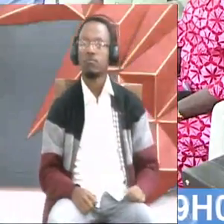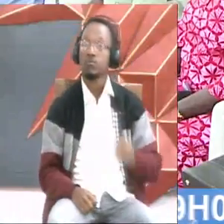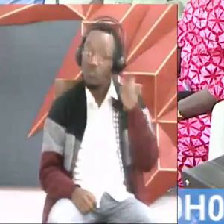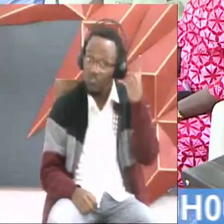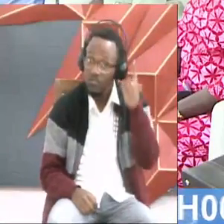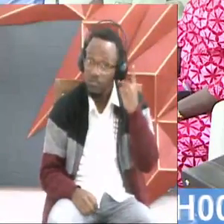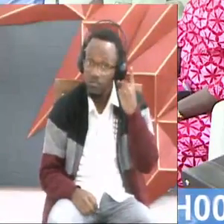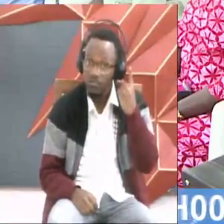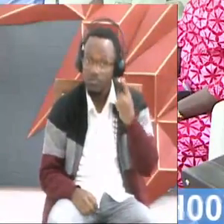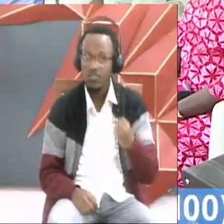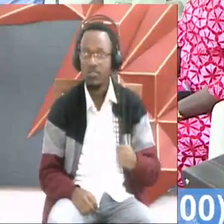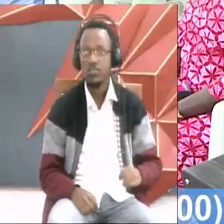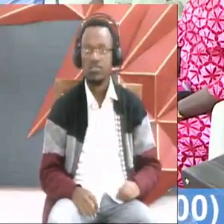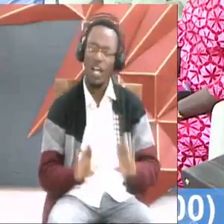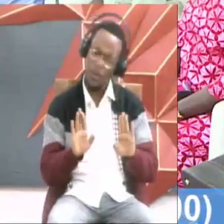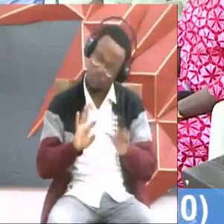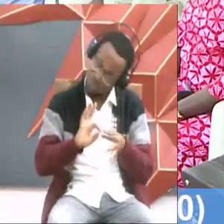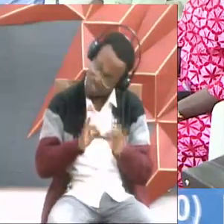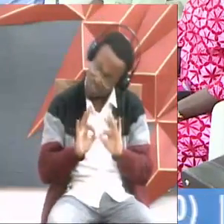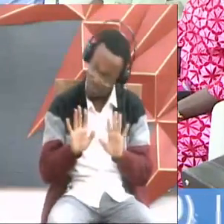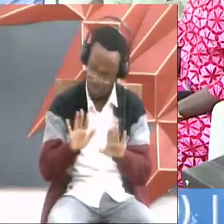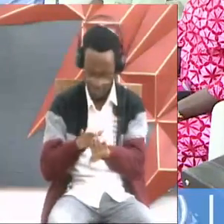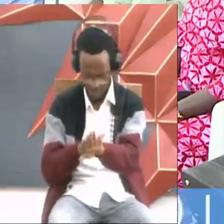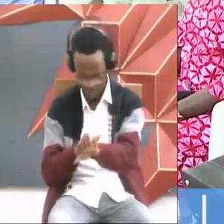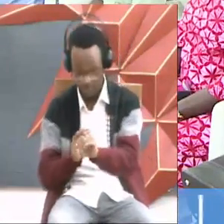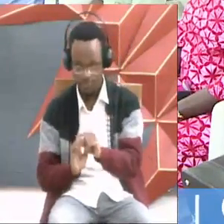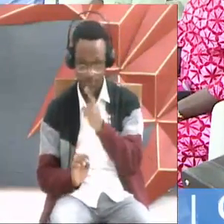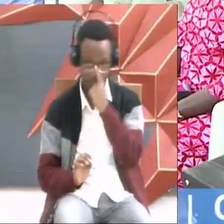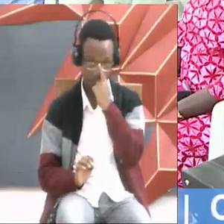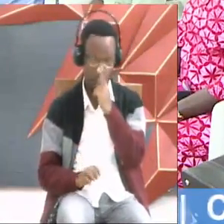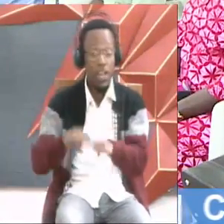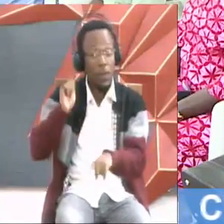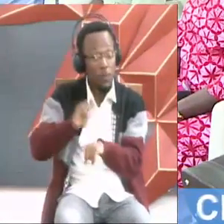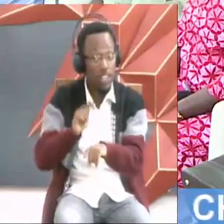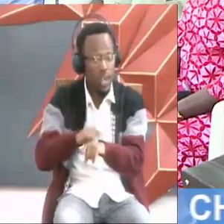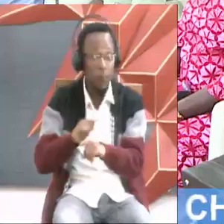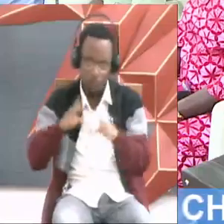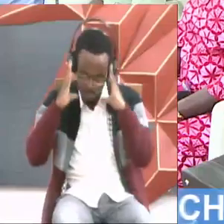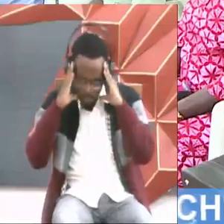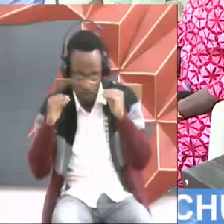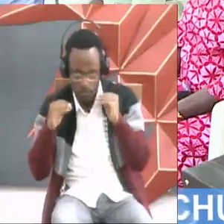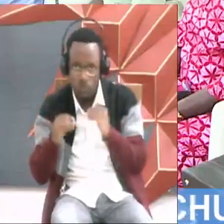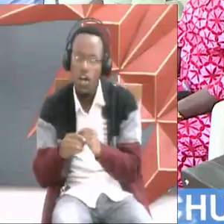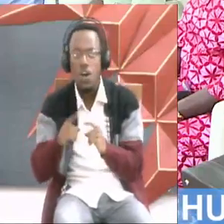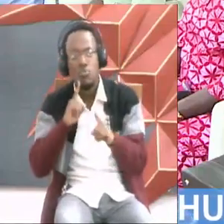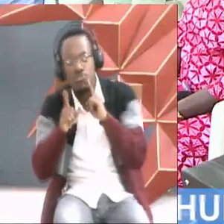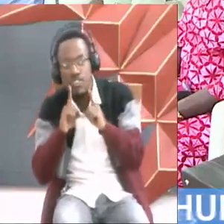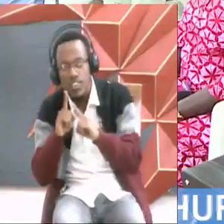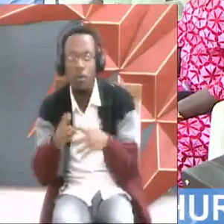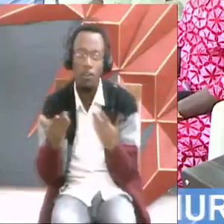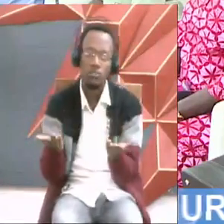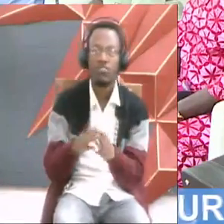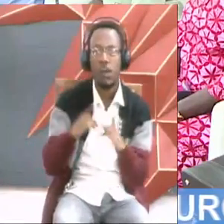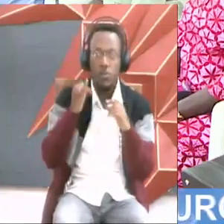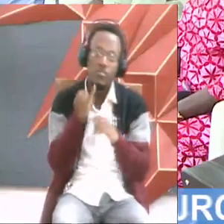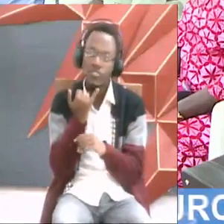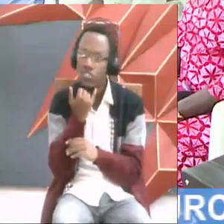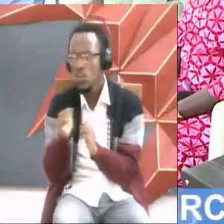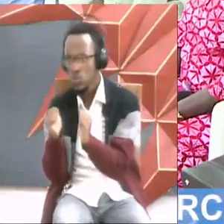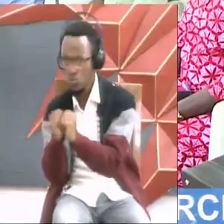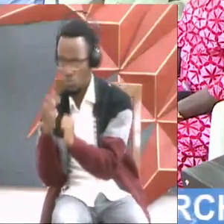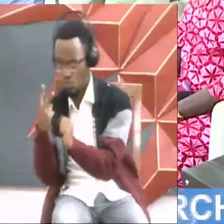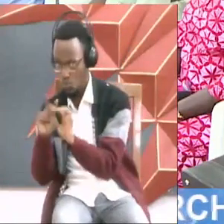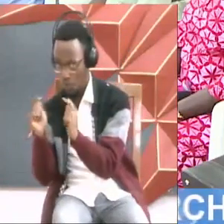byose. Mu bihe bya Mose yatangarije Abisirayeli imiryango 12 yabisere aho umwe